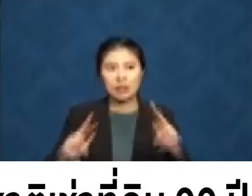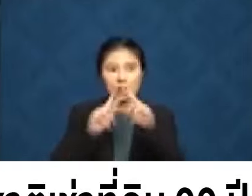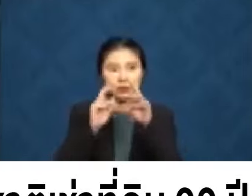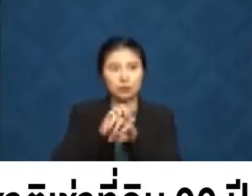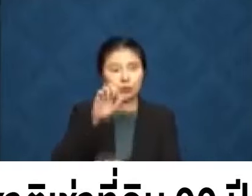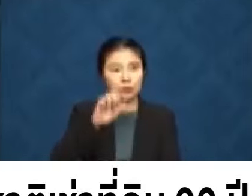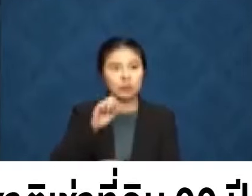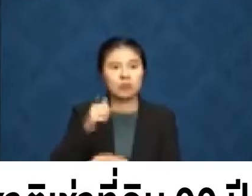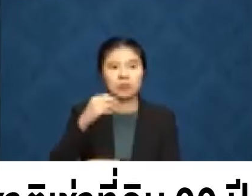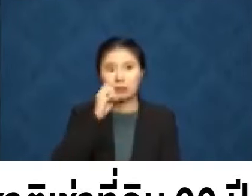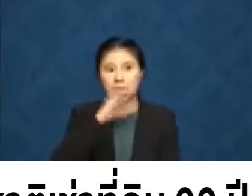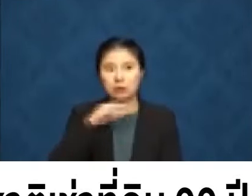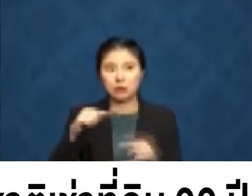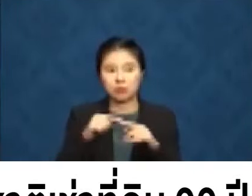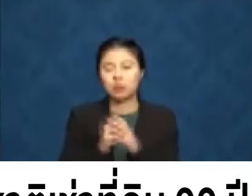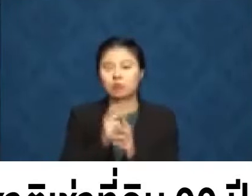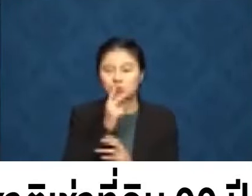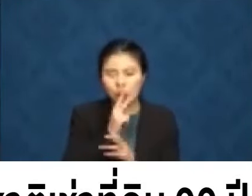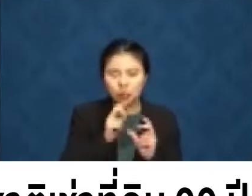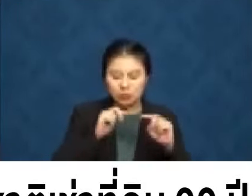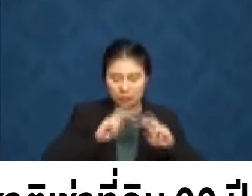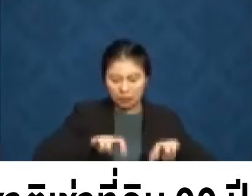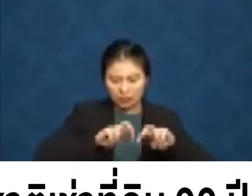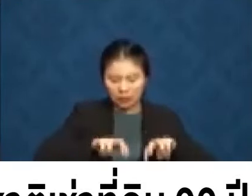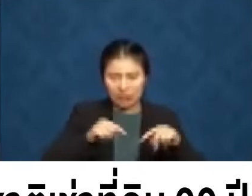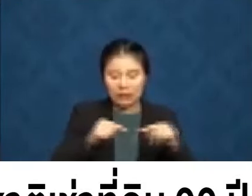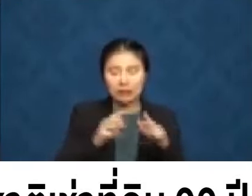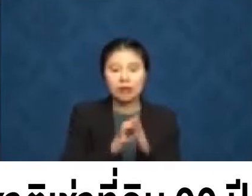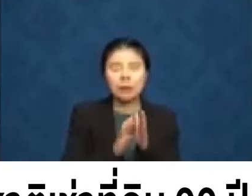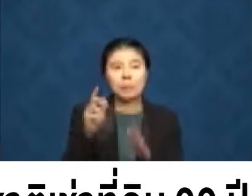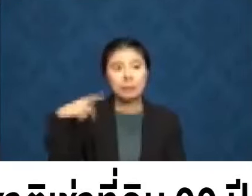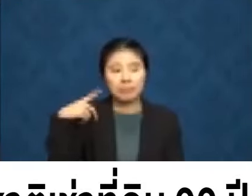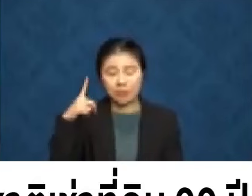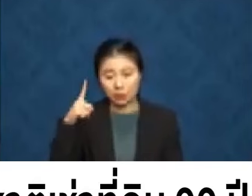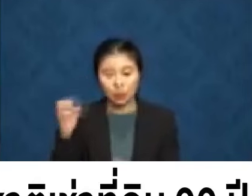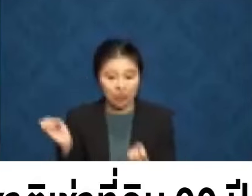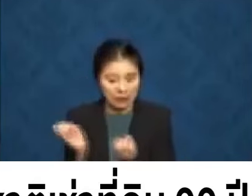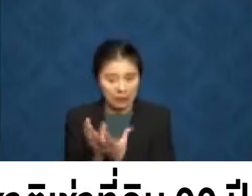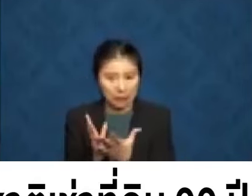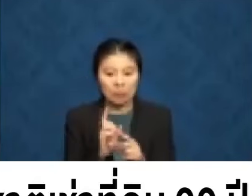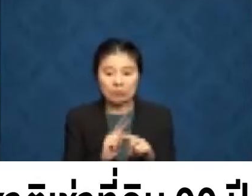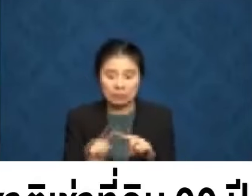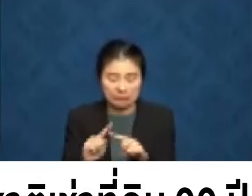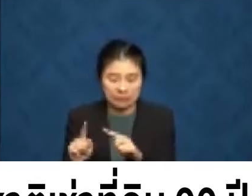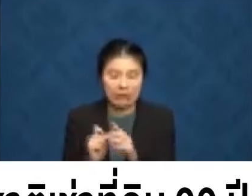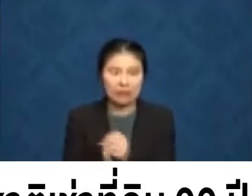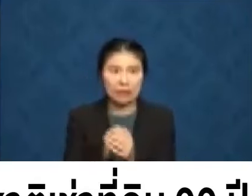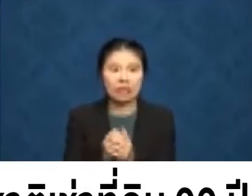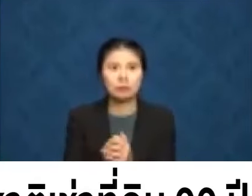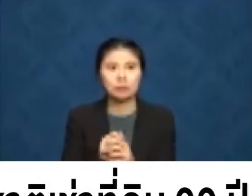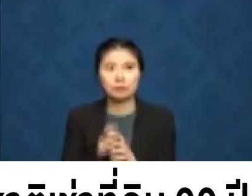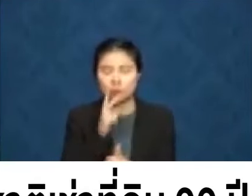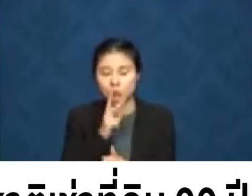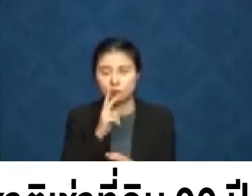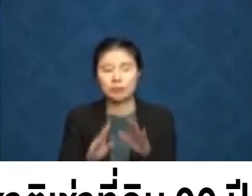ยมาเนี่ยก็คือว่าให้ไปศึกษาผลได้ผลเสียผลกระทบนะครับเรียนด้วยความเคารพครับ